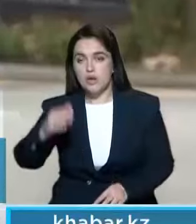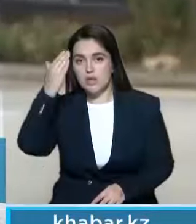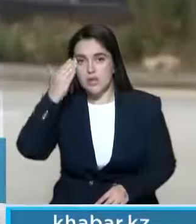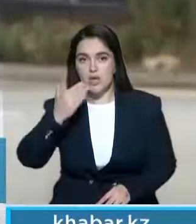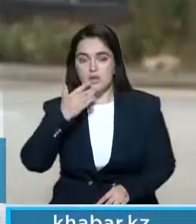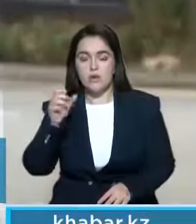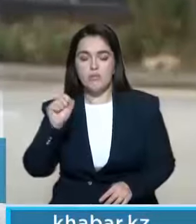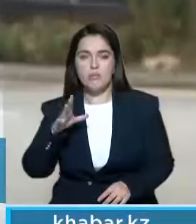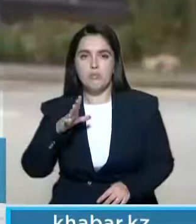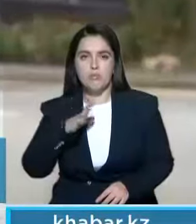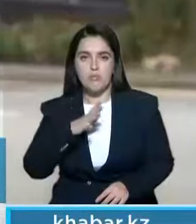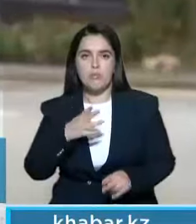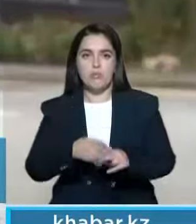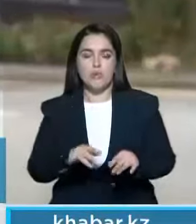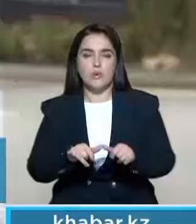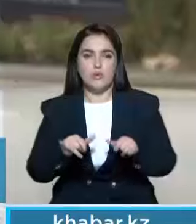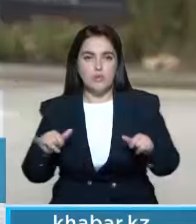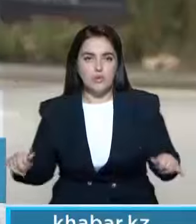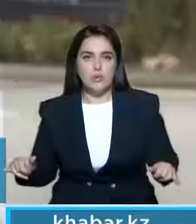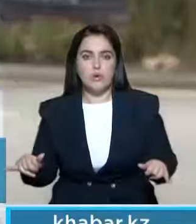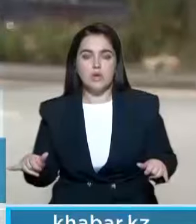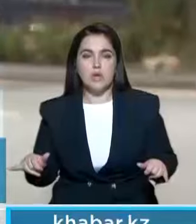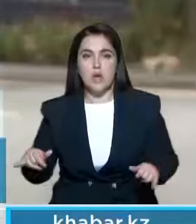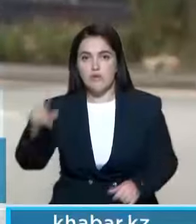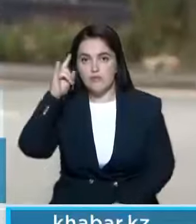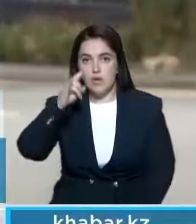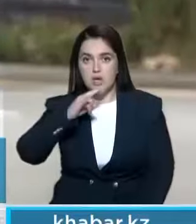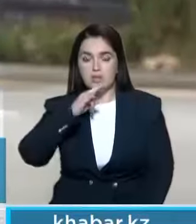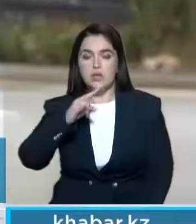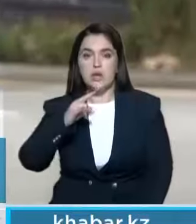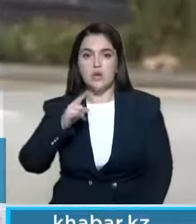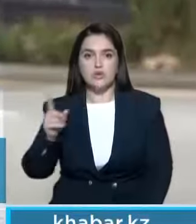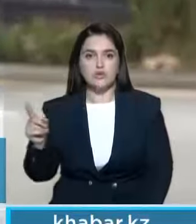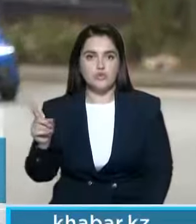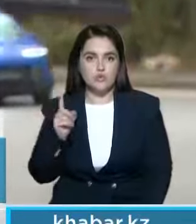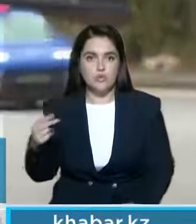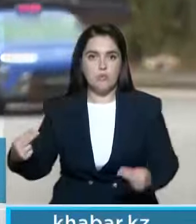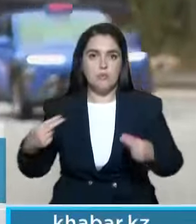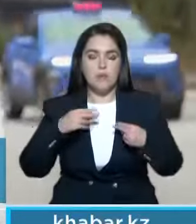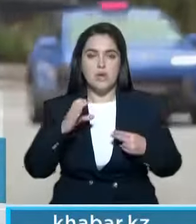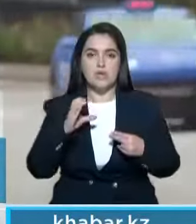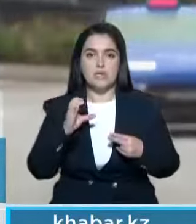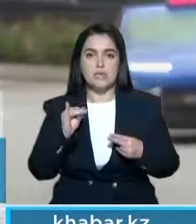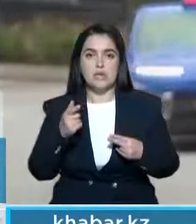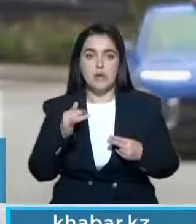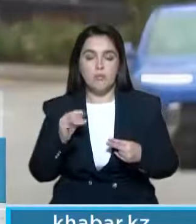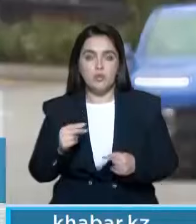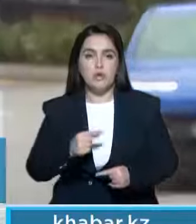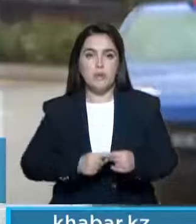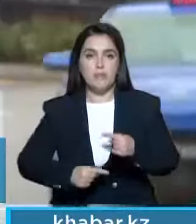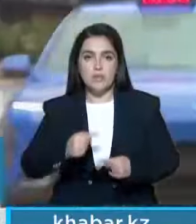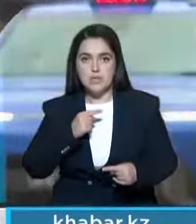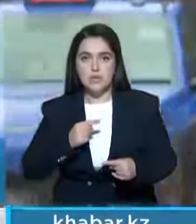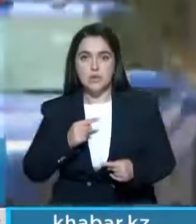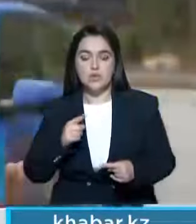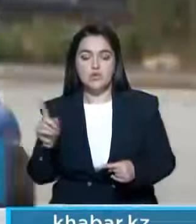сумма может стать гораздо больше, потому что в Казахстане в гости ждут капитанов сингапурского бизнеса, чтобы не